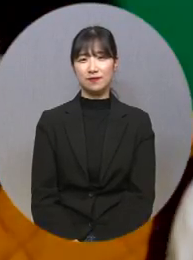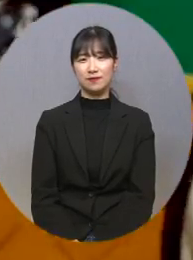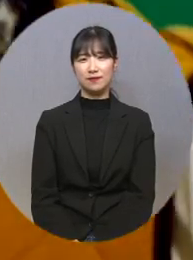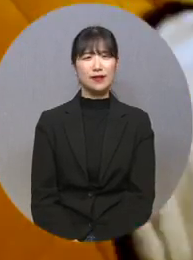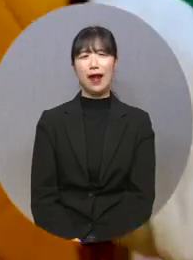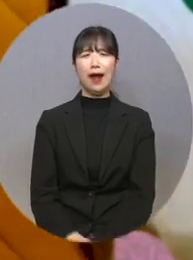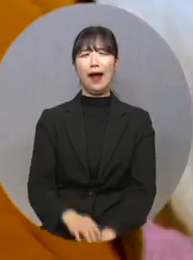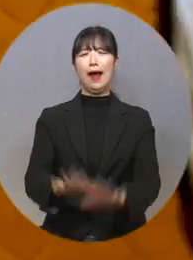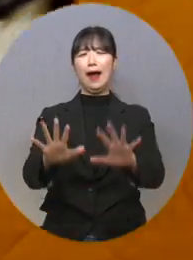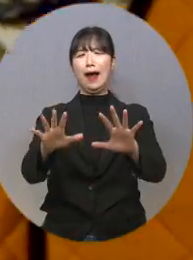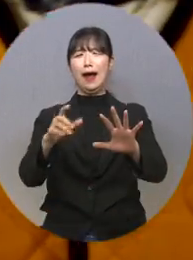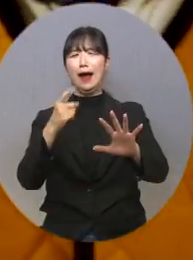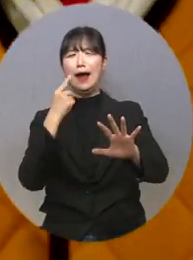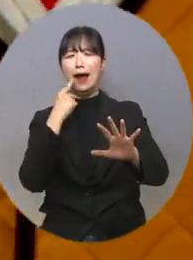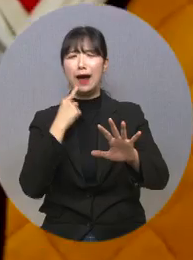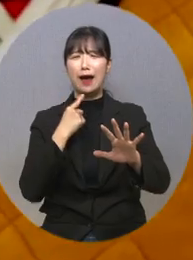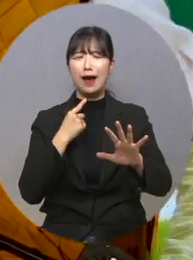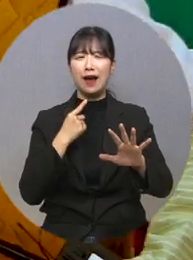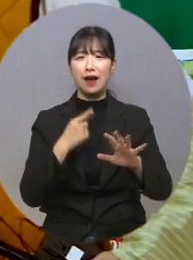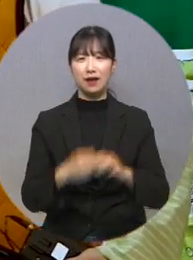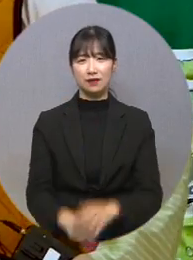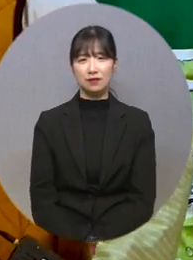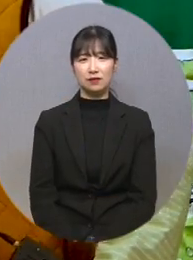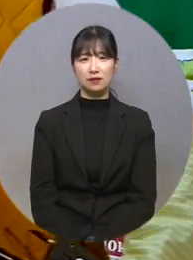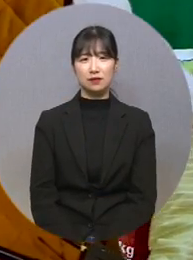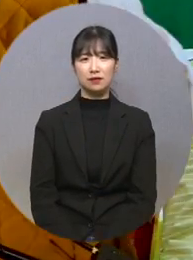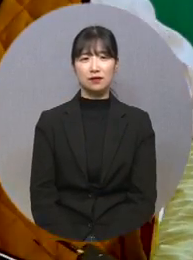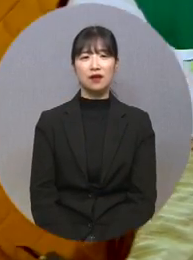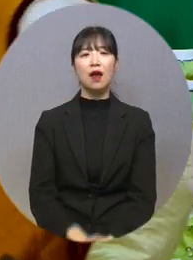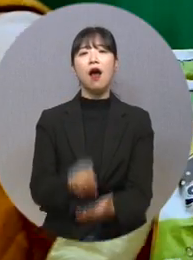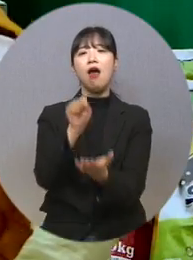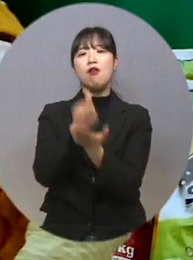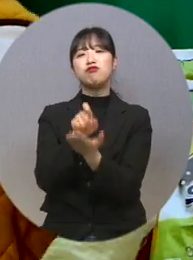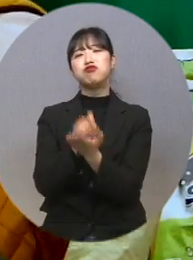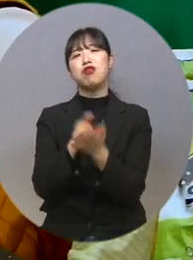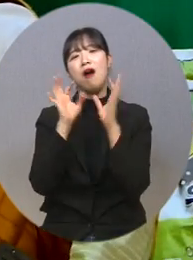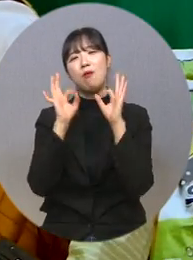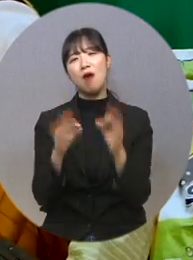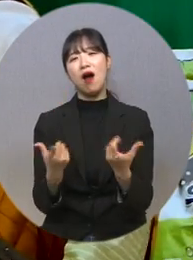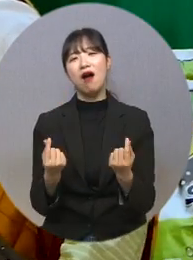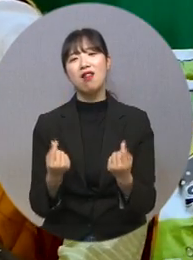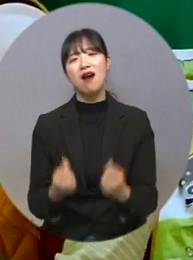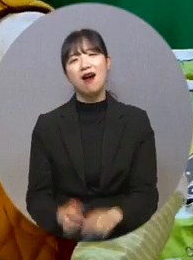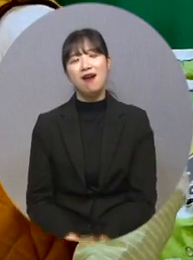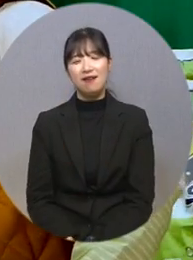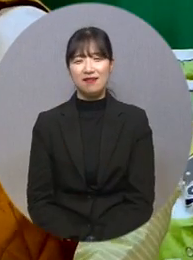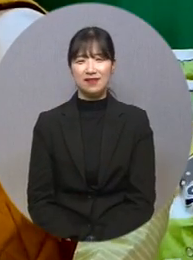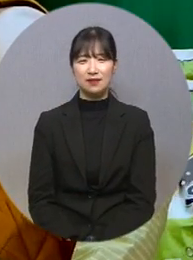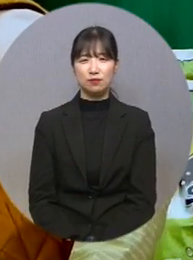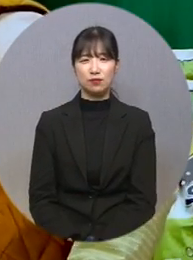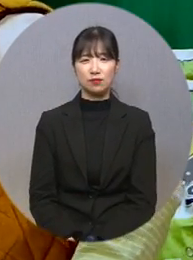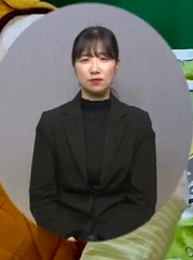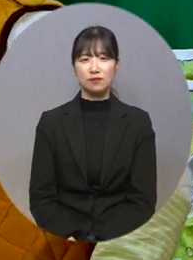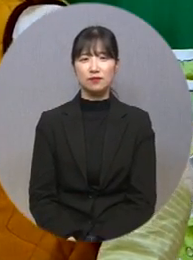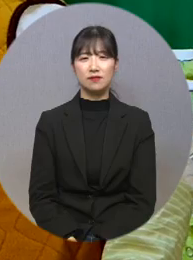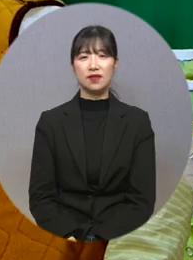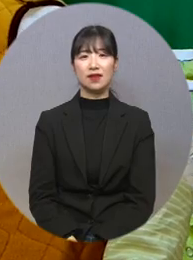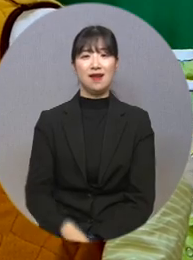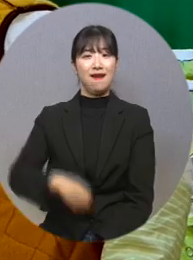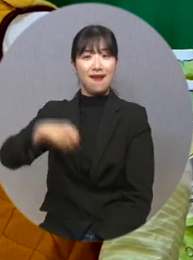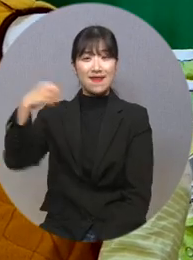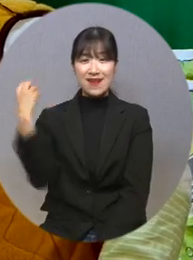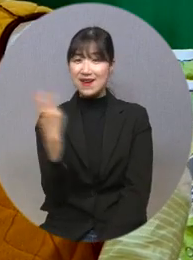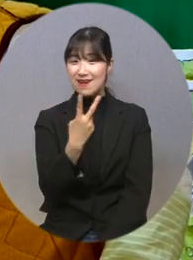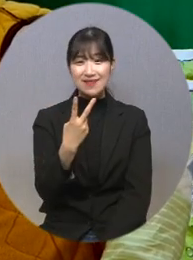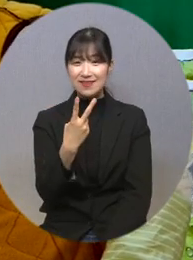안돼 야 무슨 야 축구 보는 거 같아 지금 못 보셨어. 자 말씀드린 순간 다시 한번